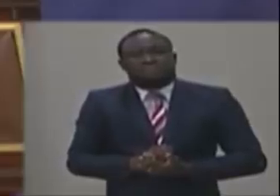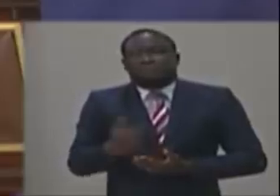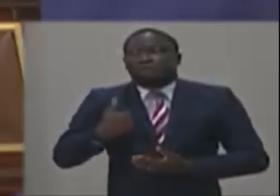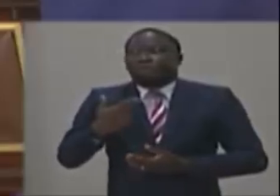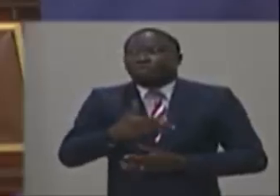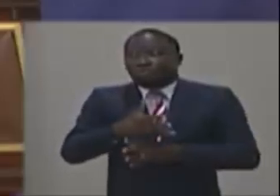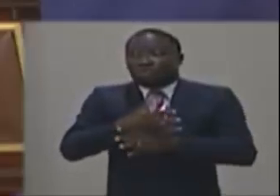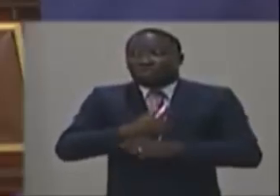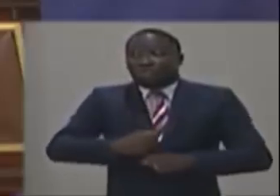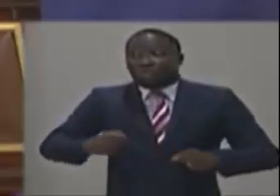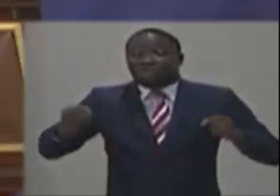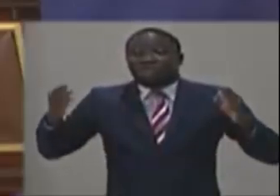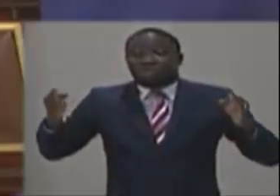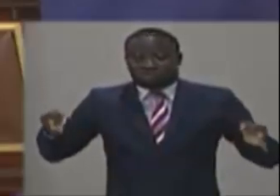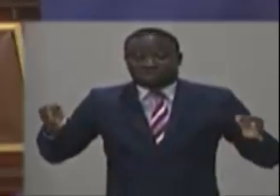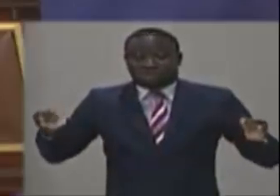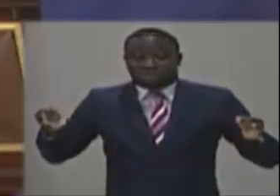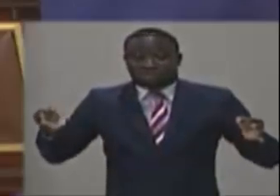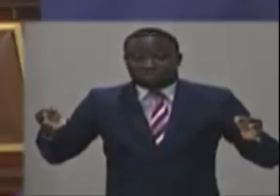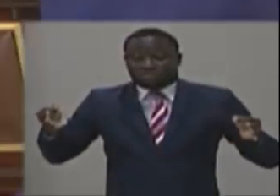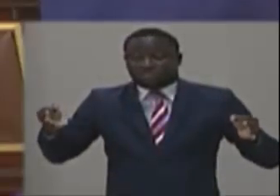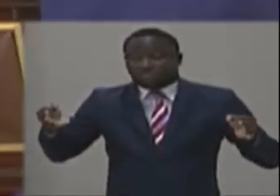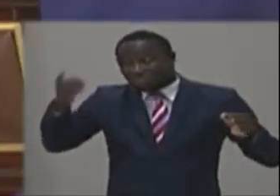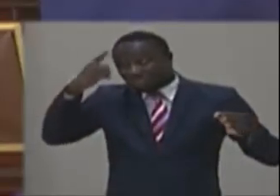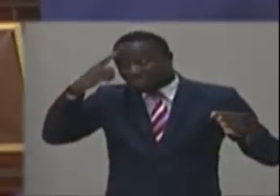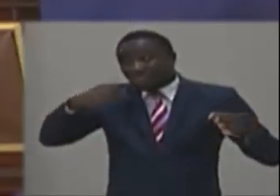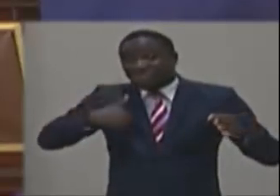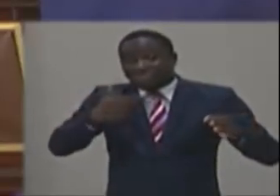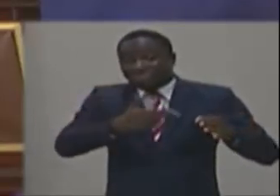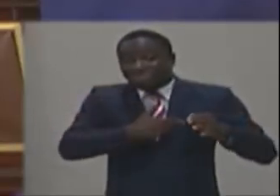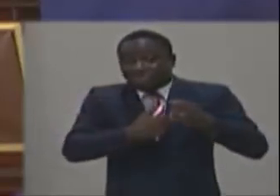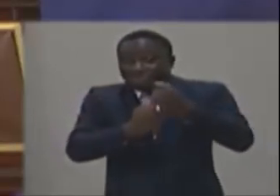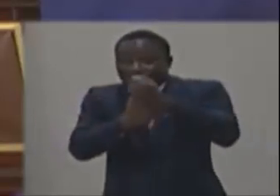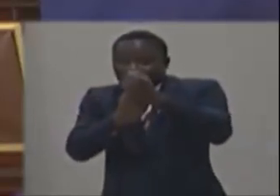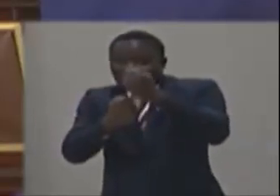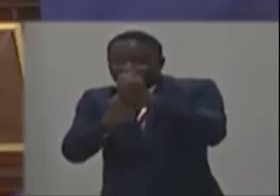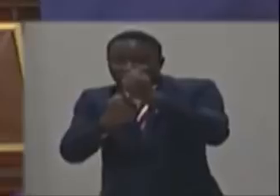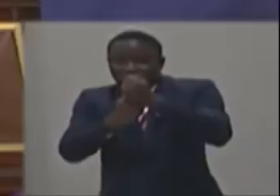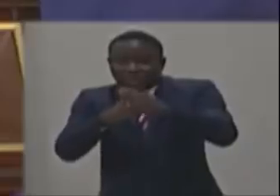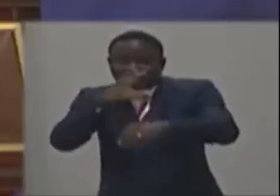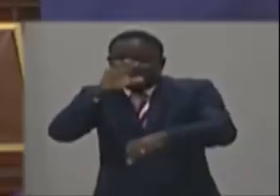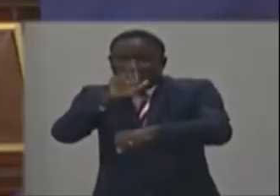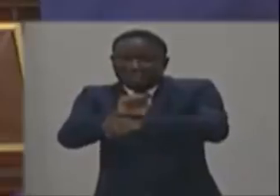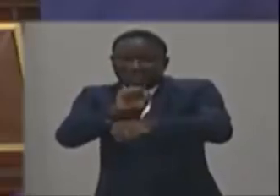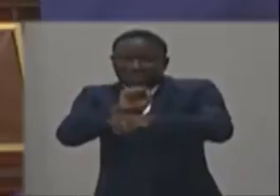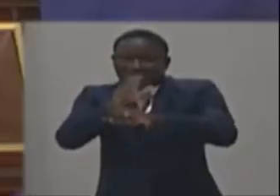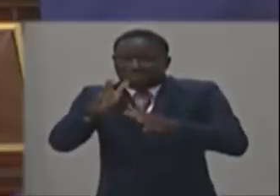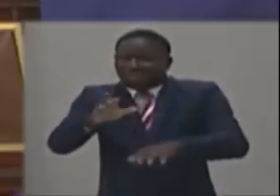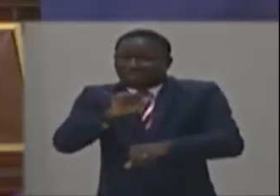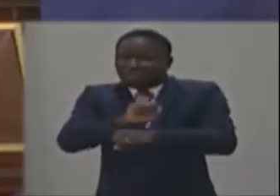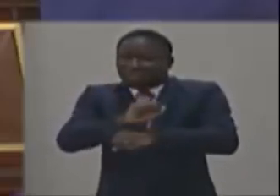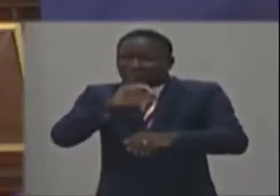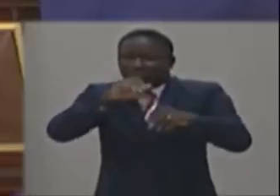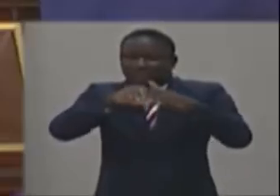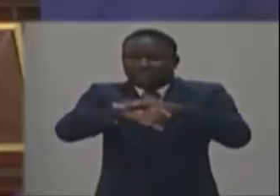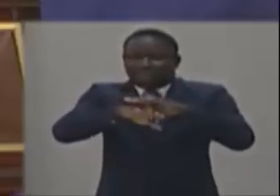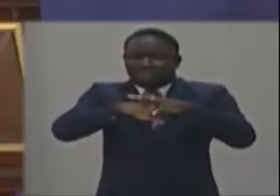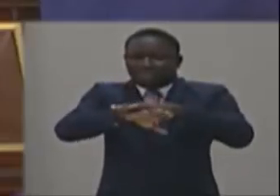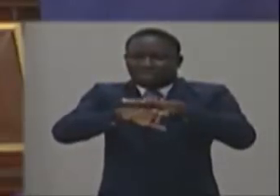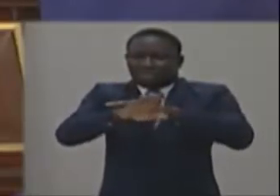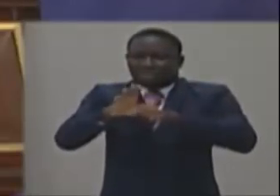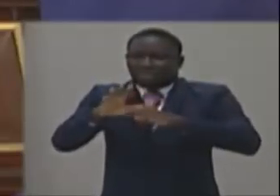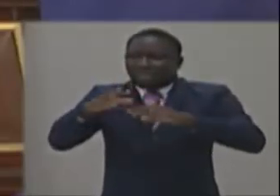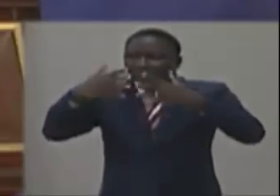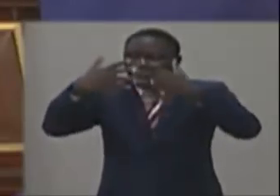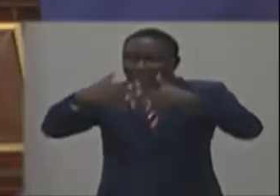Nous te prenons décision. Pour nous t'assister ouvriers qui travaillent